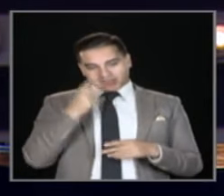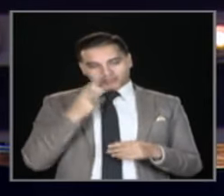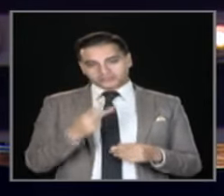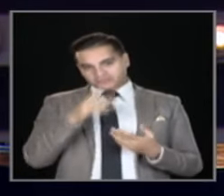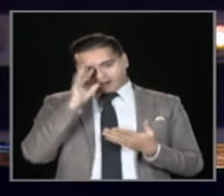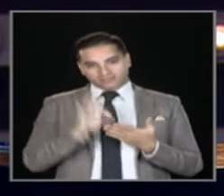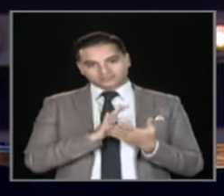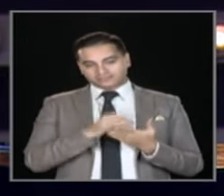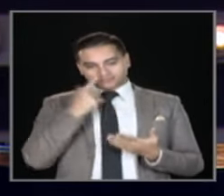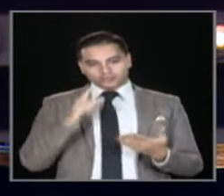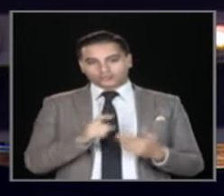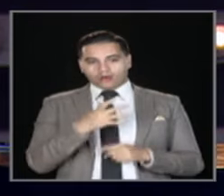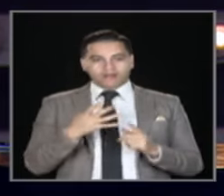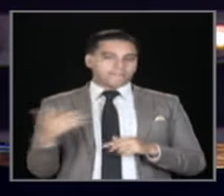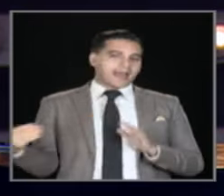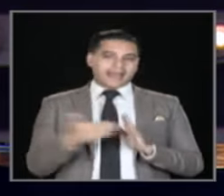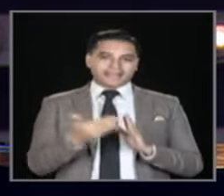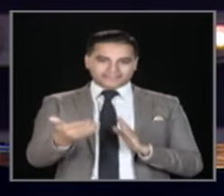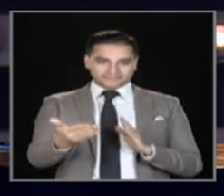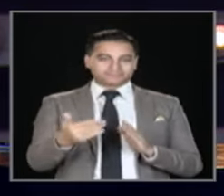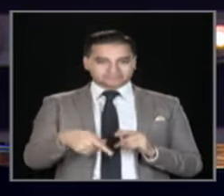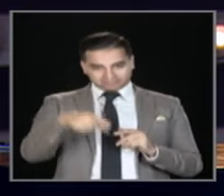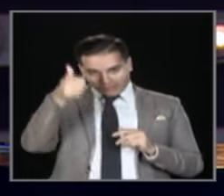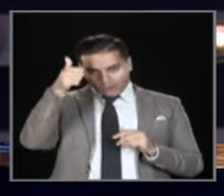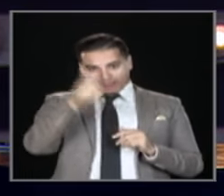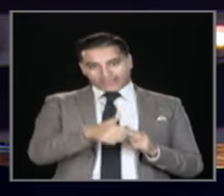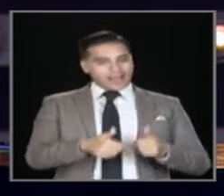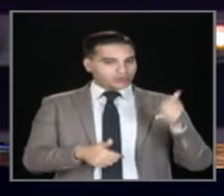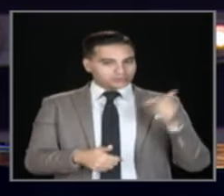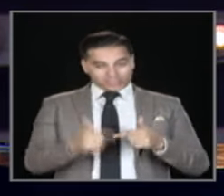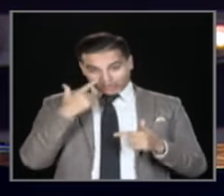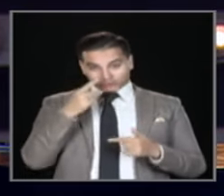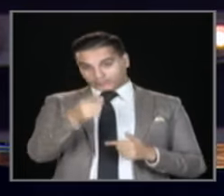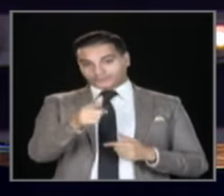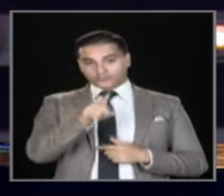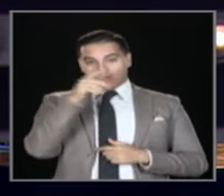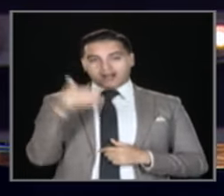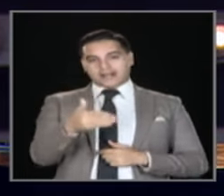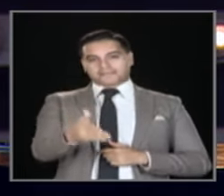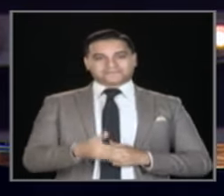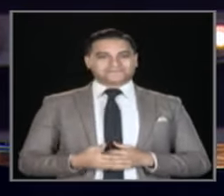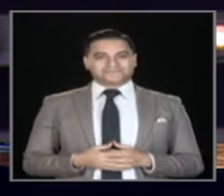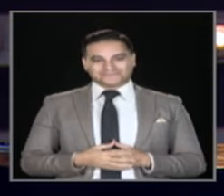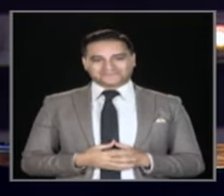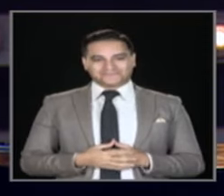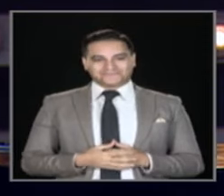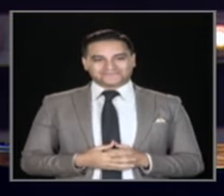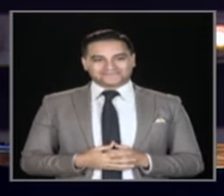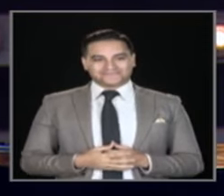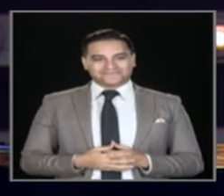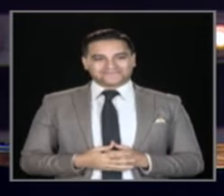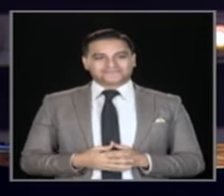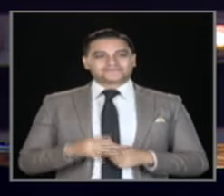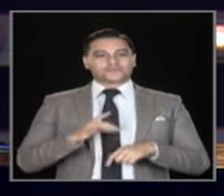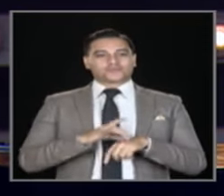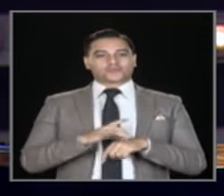إيه. السؤال الرابع والأخير واللي هيحدد مين بطل الموسم ومين وصيف الموسم،